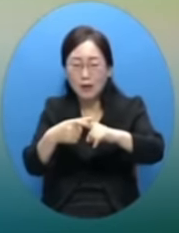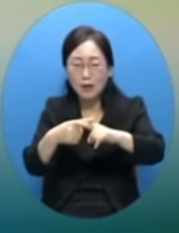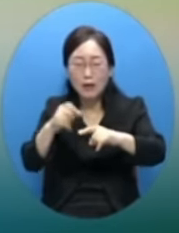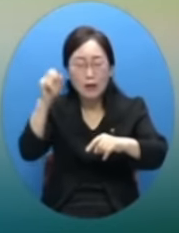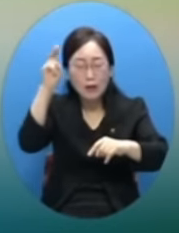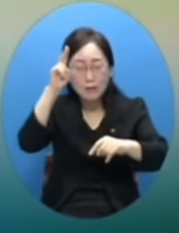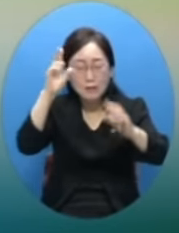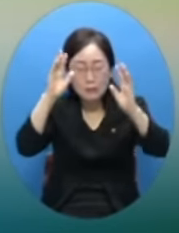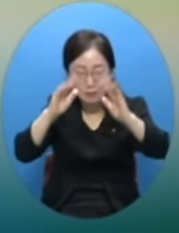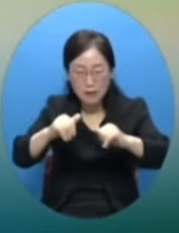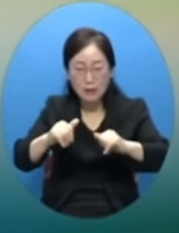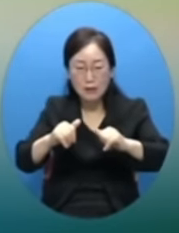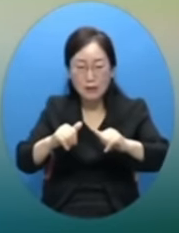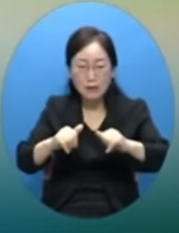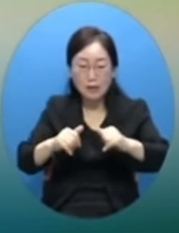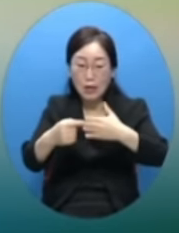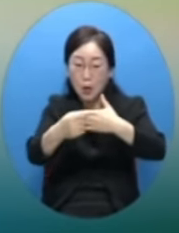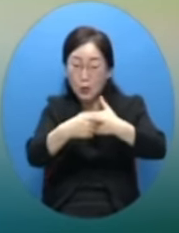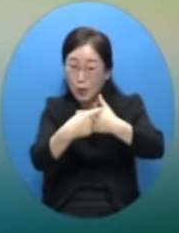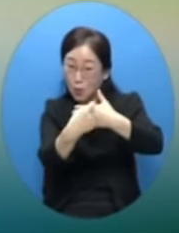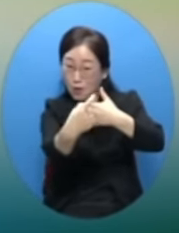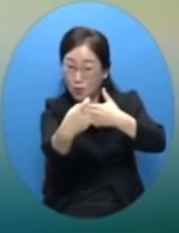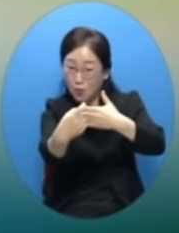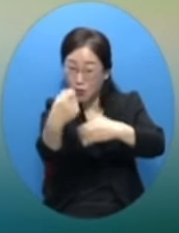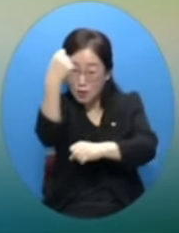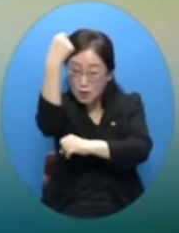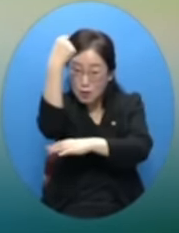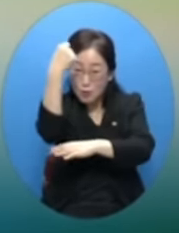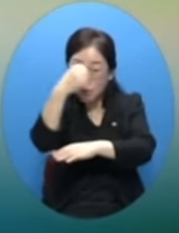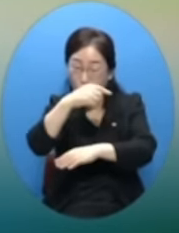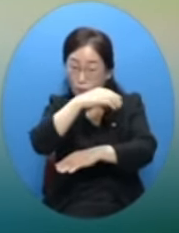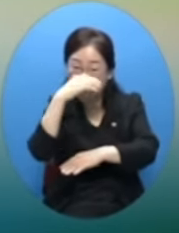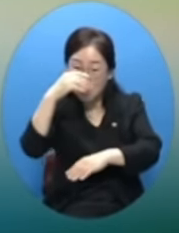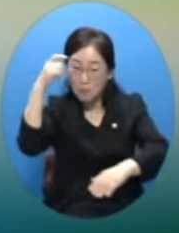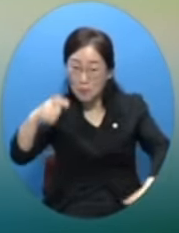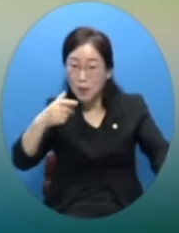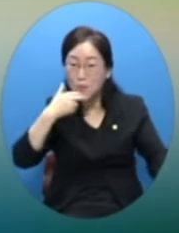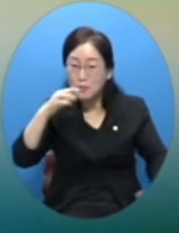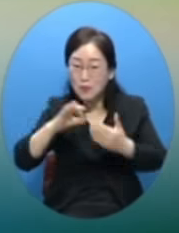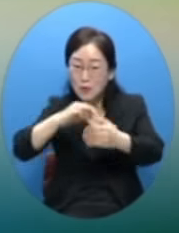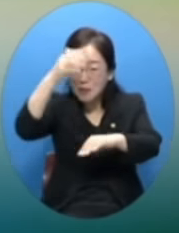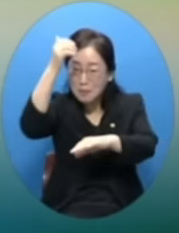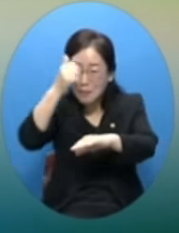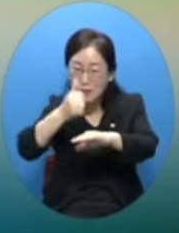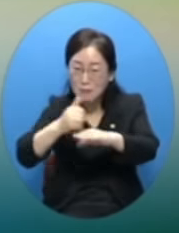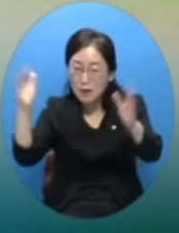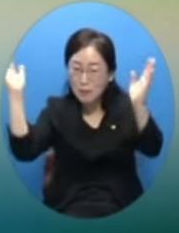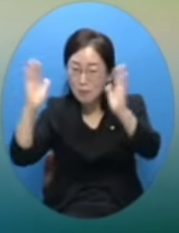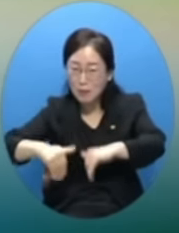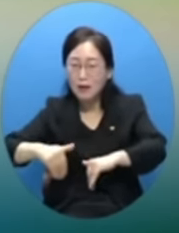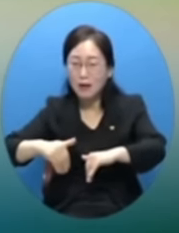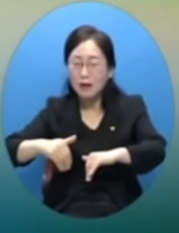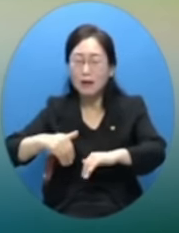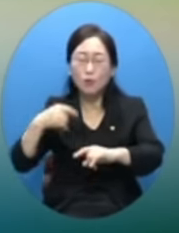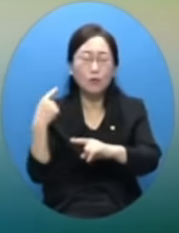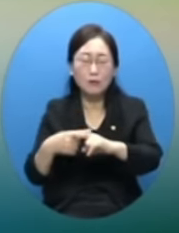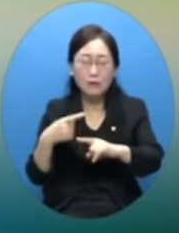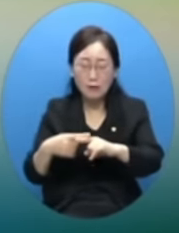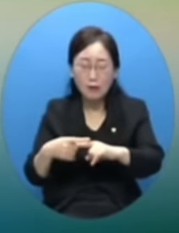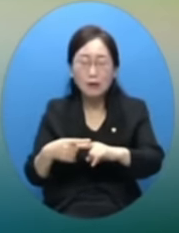남들이 보기에 아무리 화려해 보여도 기초가 똑바로 놓여 있지 않으면 마지막 때 와르르 무너져 내릴 것이다